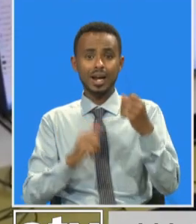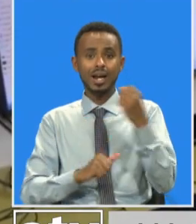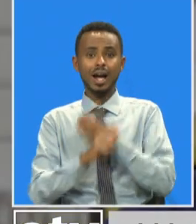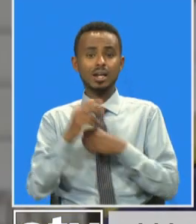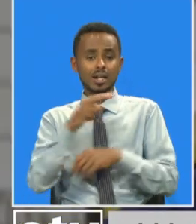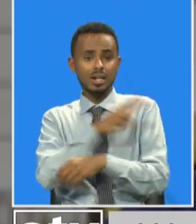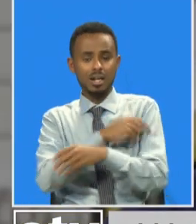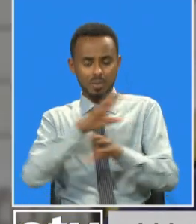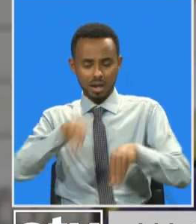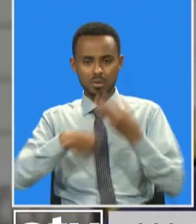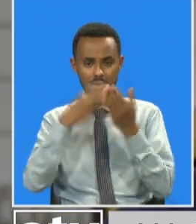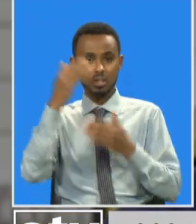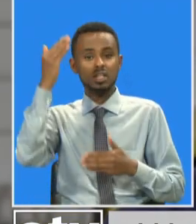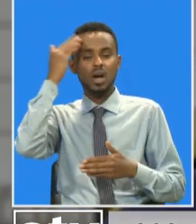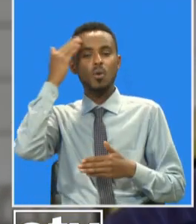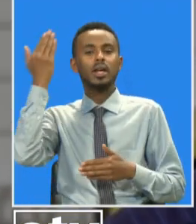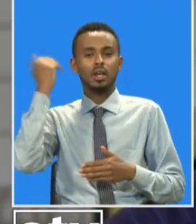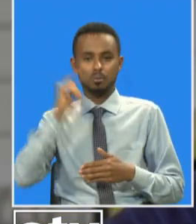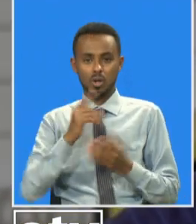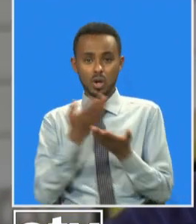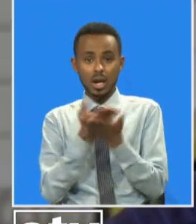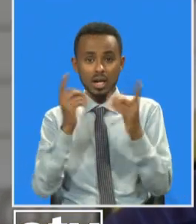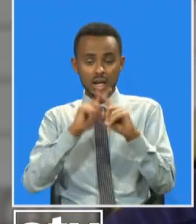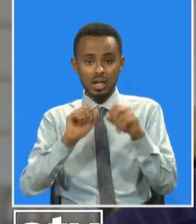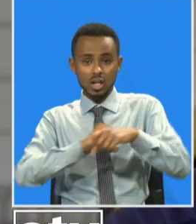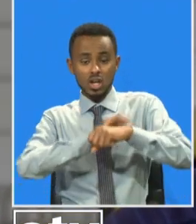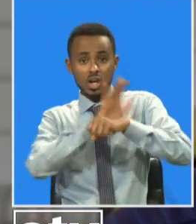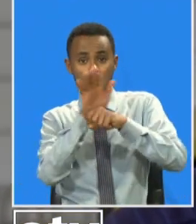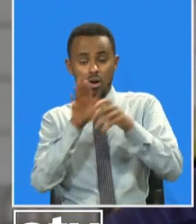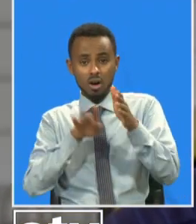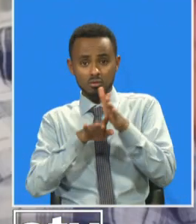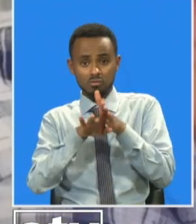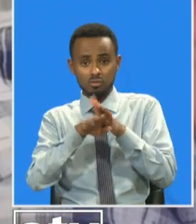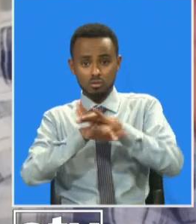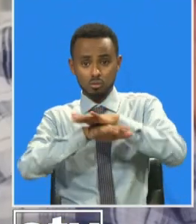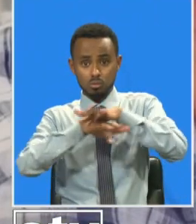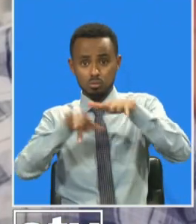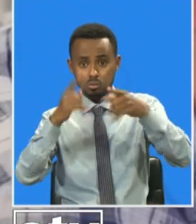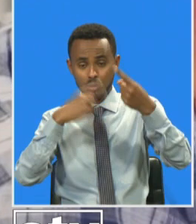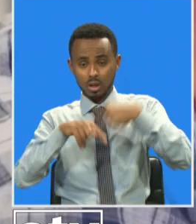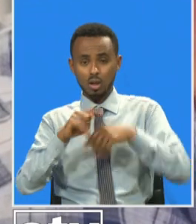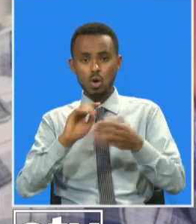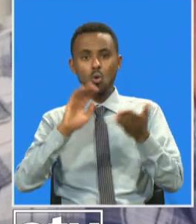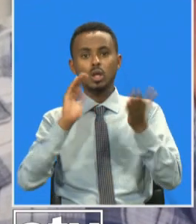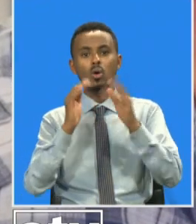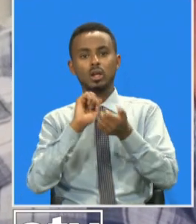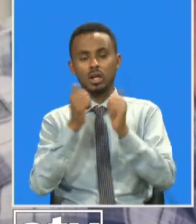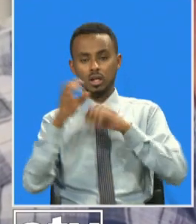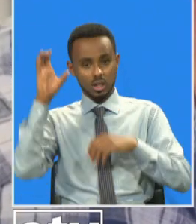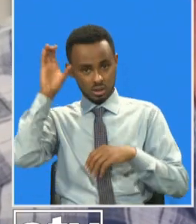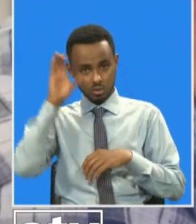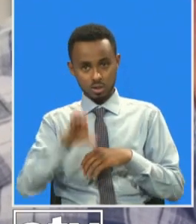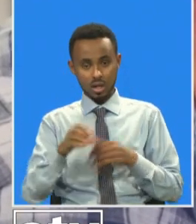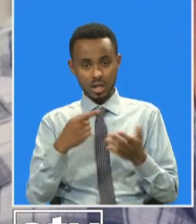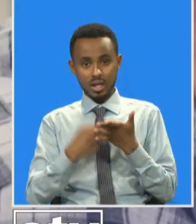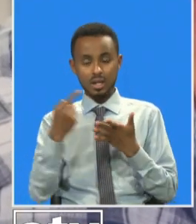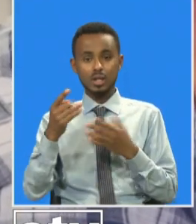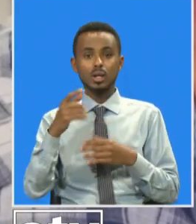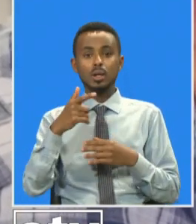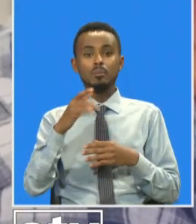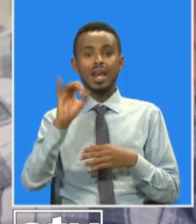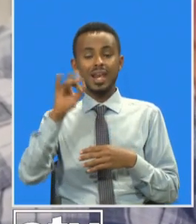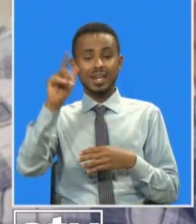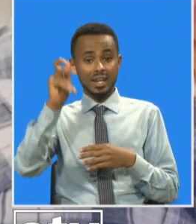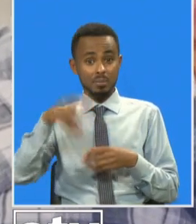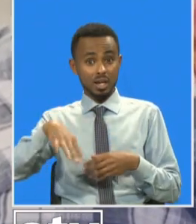ህክምናን በመስጠት ይታወቅ የነበረ ነው። ነገር ግን የኮቪድ-19 ወረርሽኝ መከሰት መልኩን እንዲቀይር አስገድዶታል። ይህ በለንደን